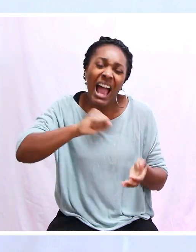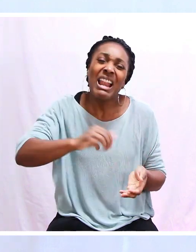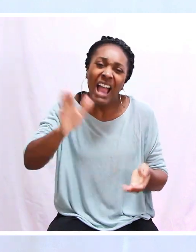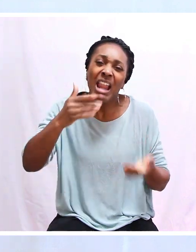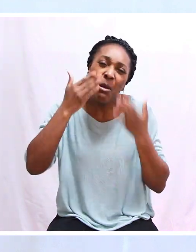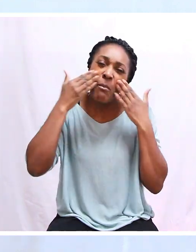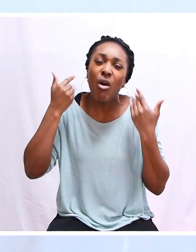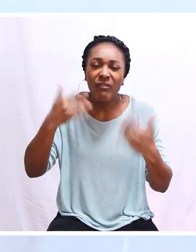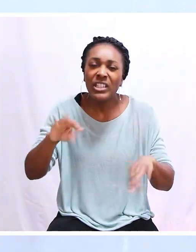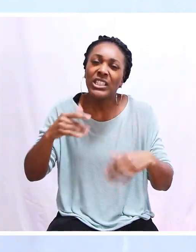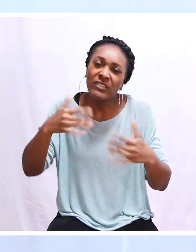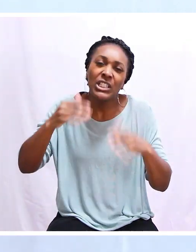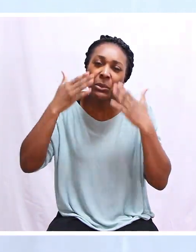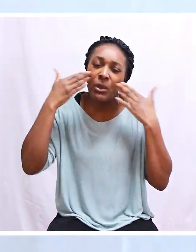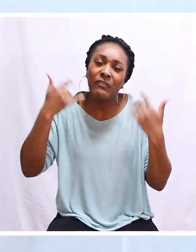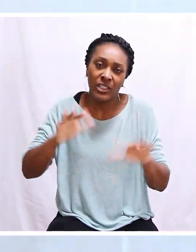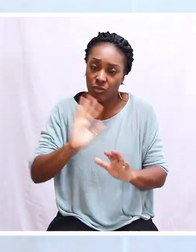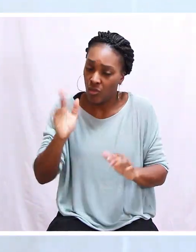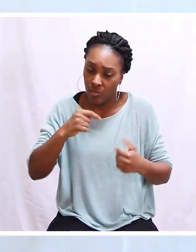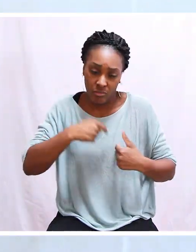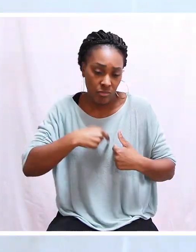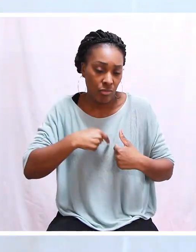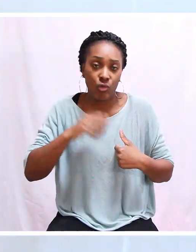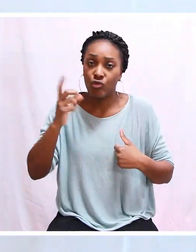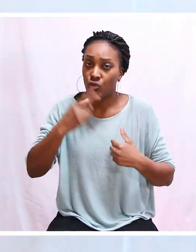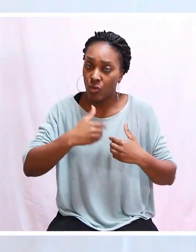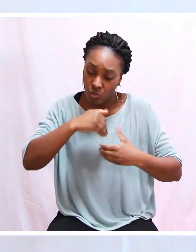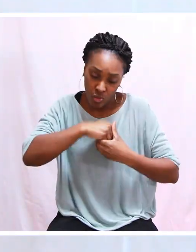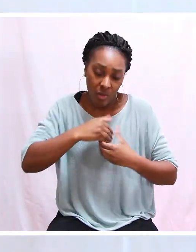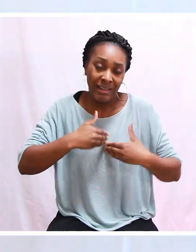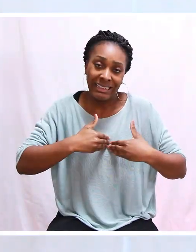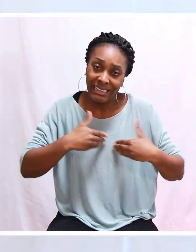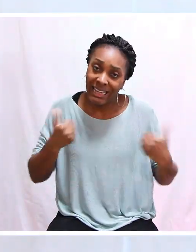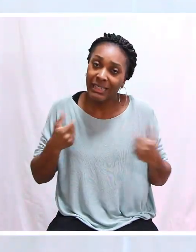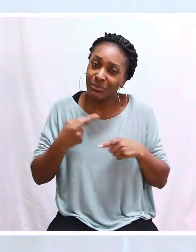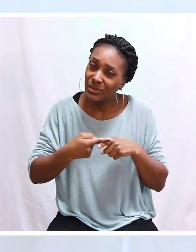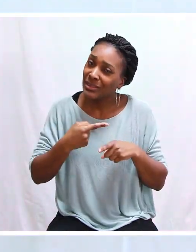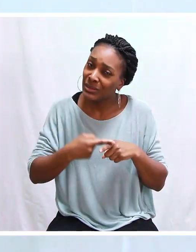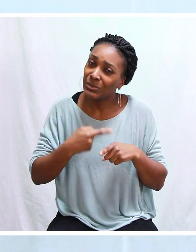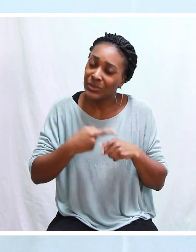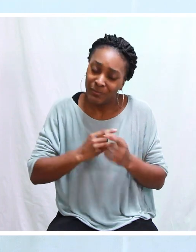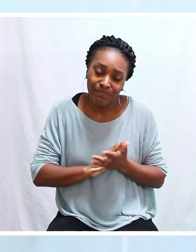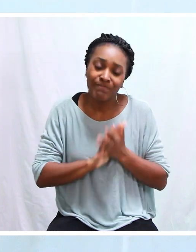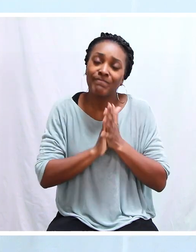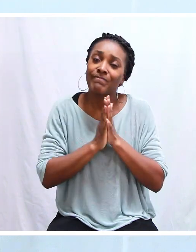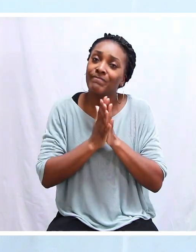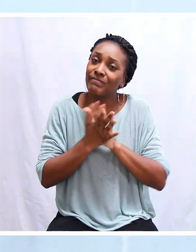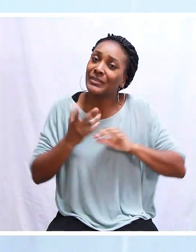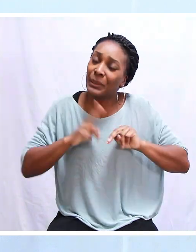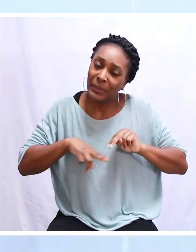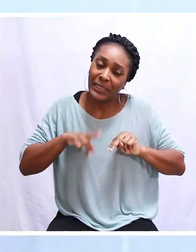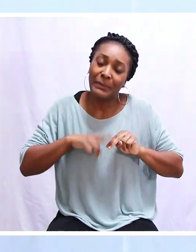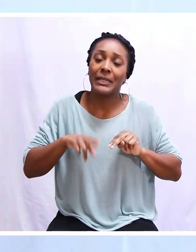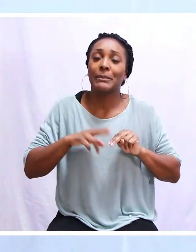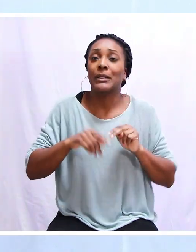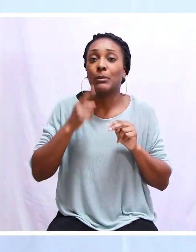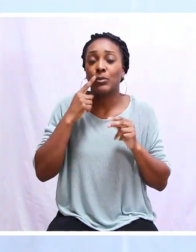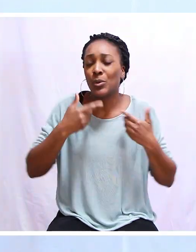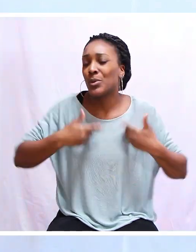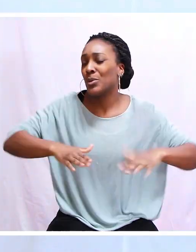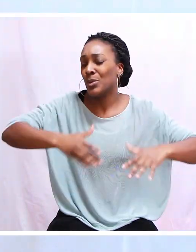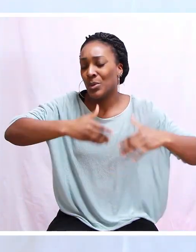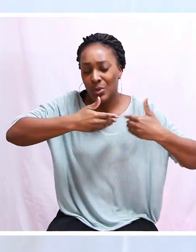sortir. C'est une œuvre de Dieu dans ton cœur, une œuvre de guérison, parce qu'il faut une guérison, il faut une restauration, pour que tu puisses